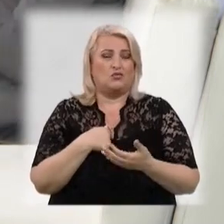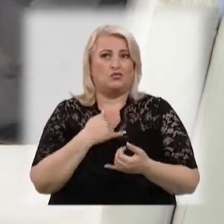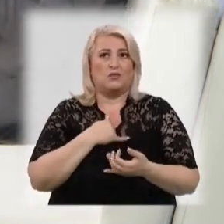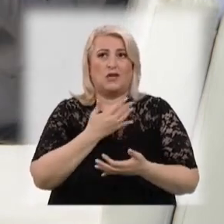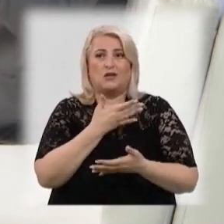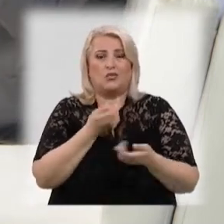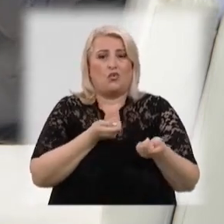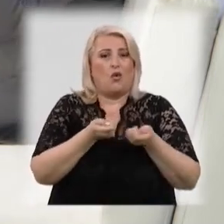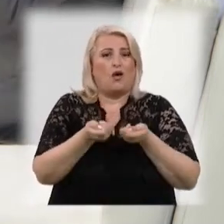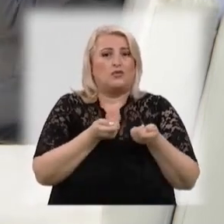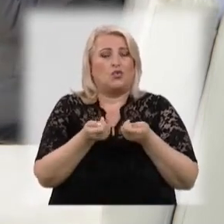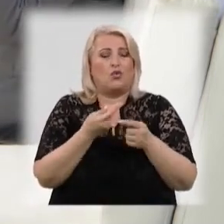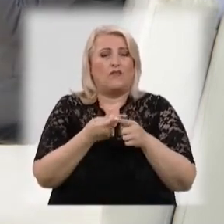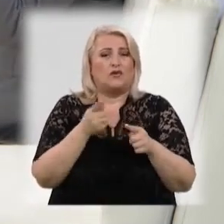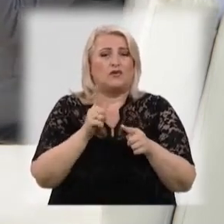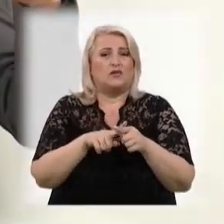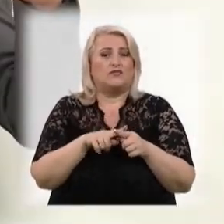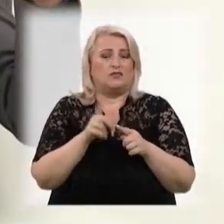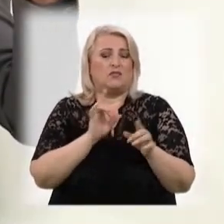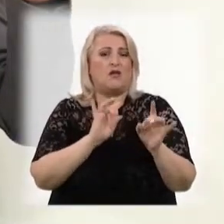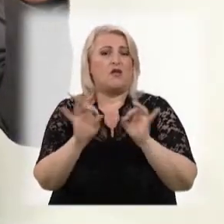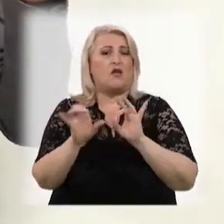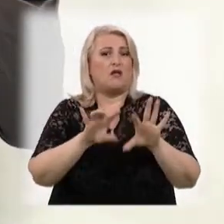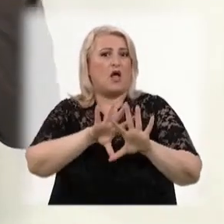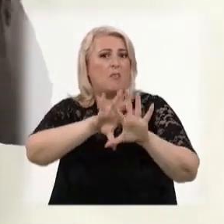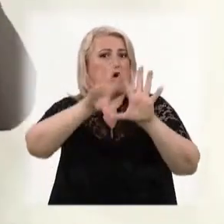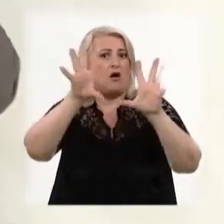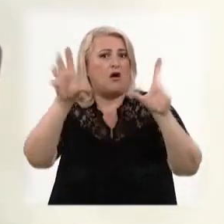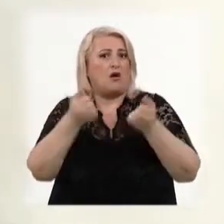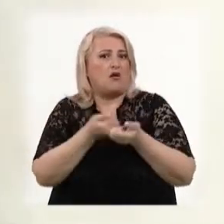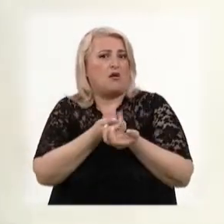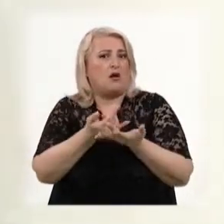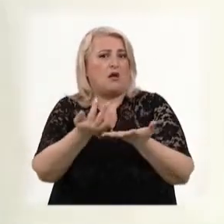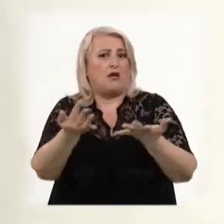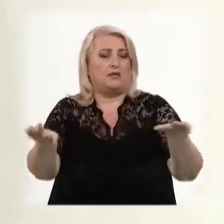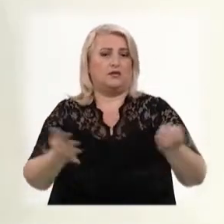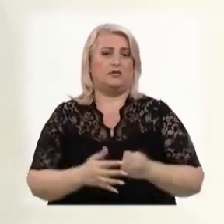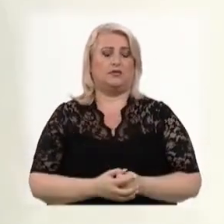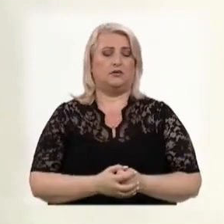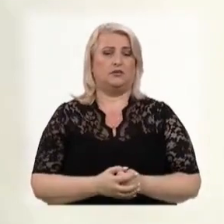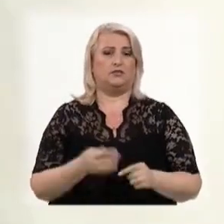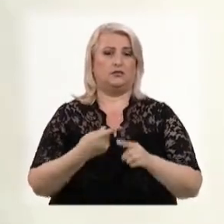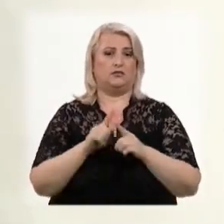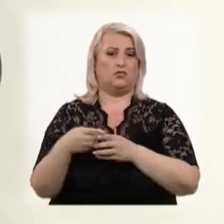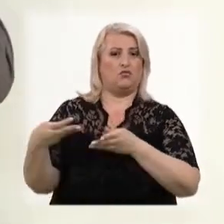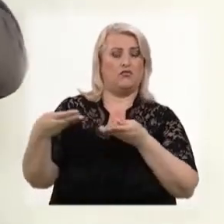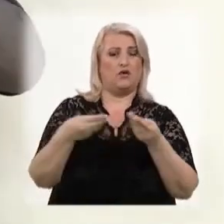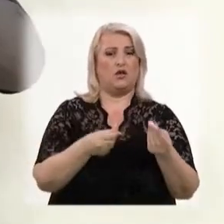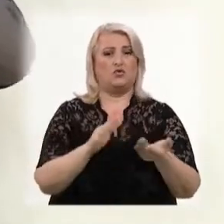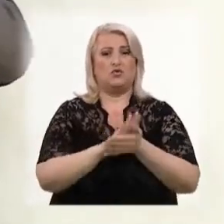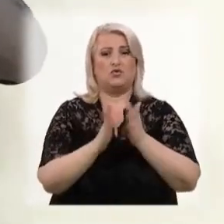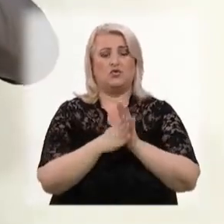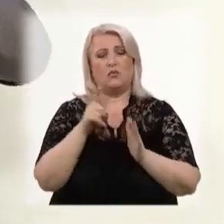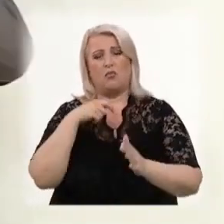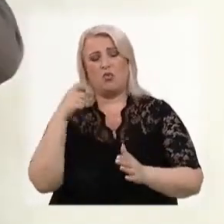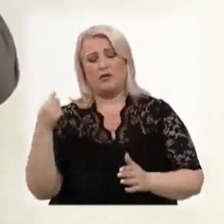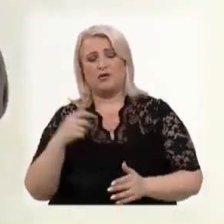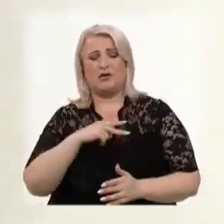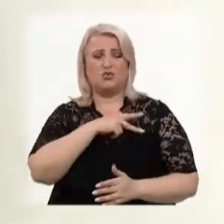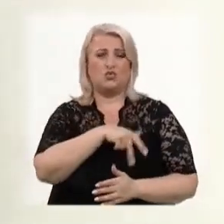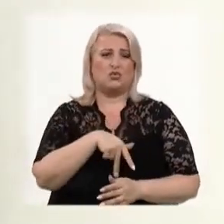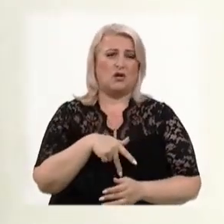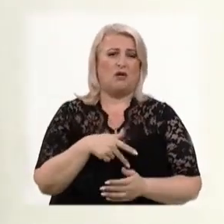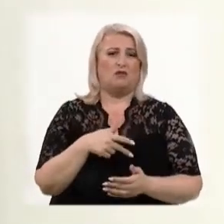controlul acelui flux de marketing Care este influențat de stația politică Socială